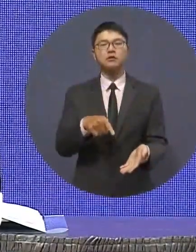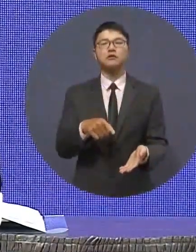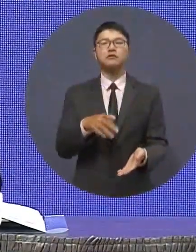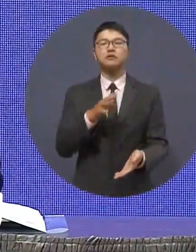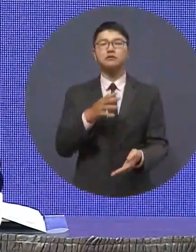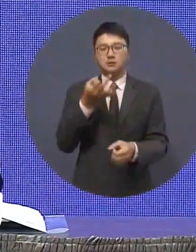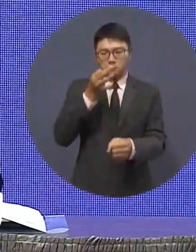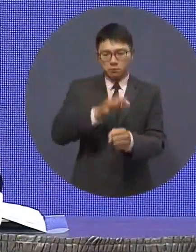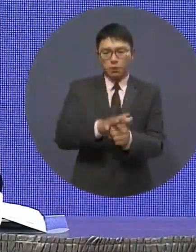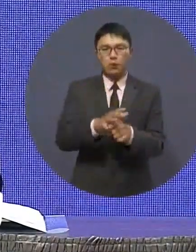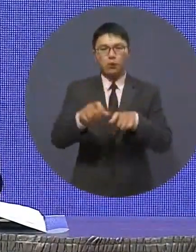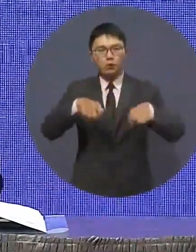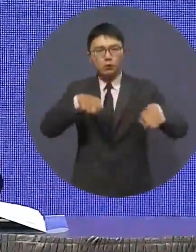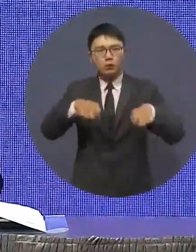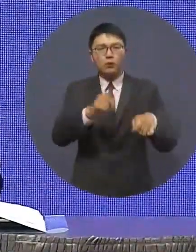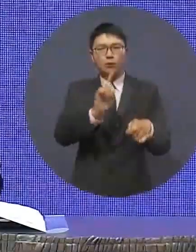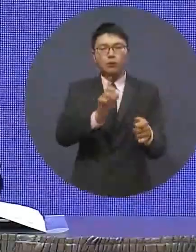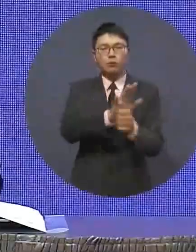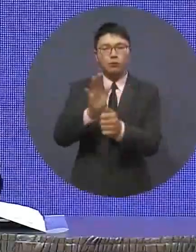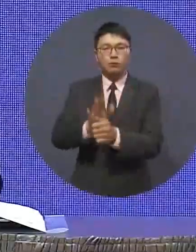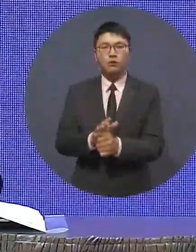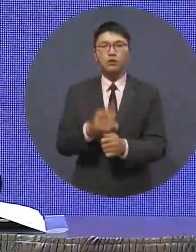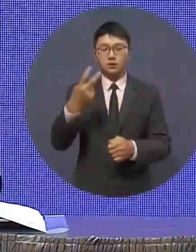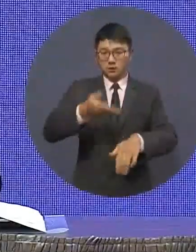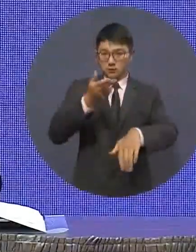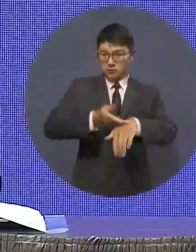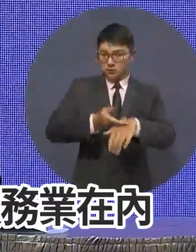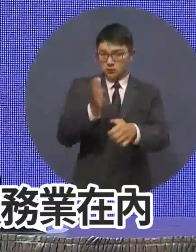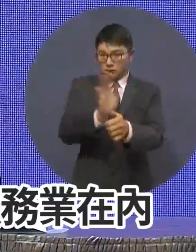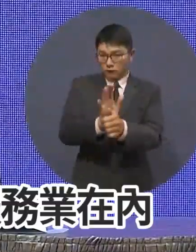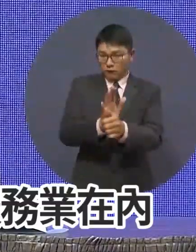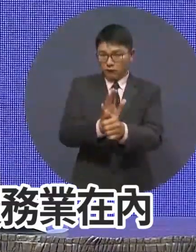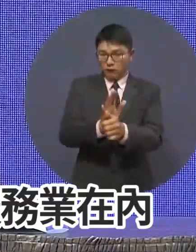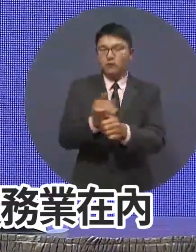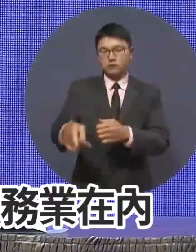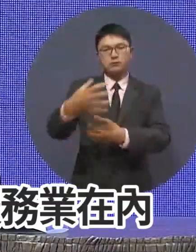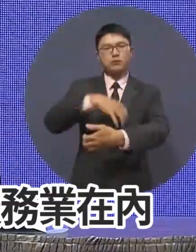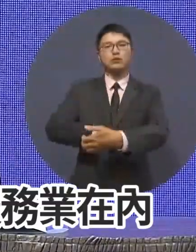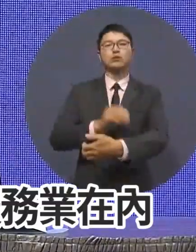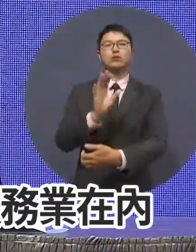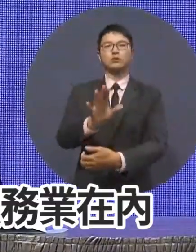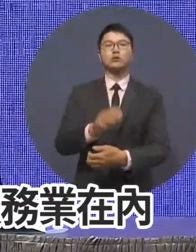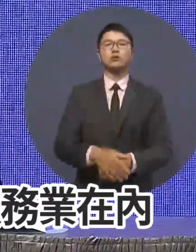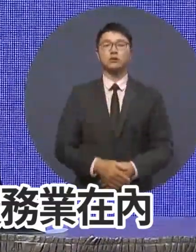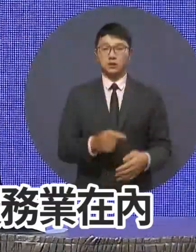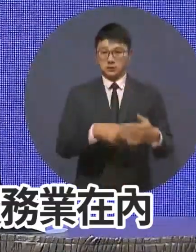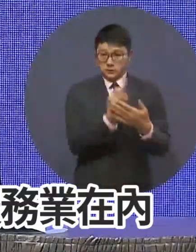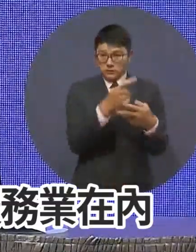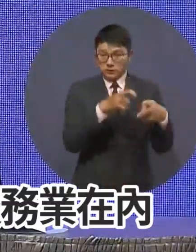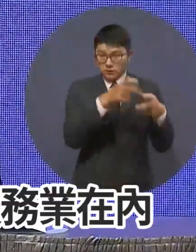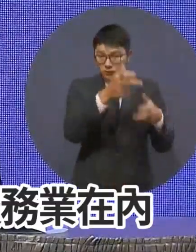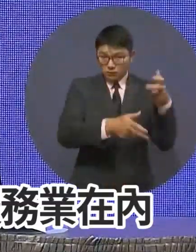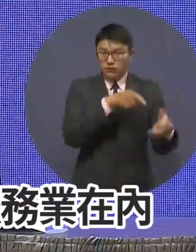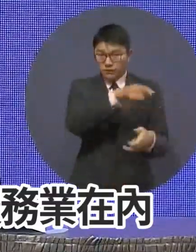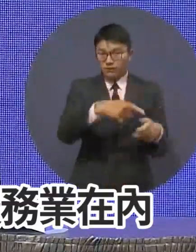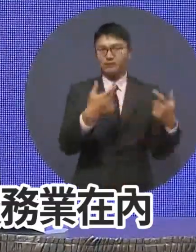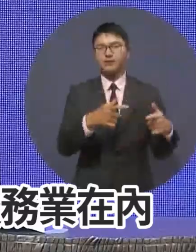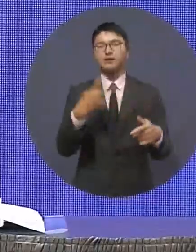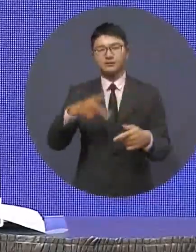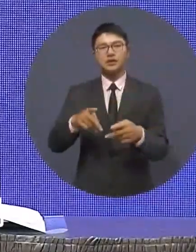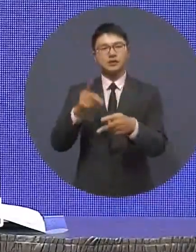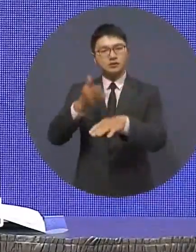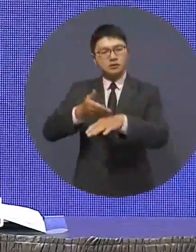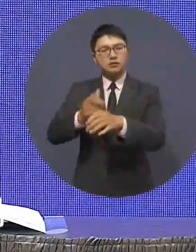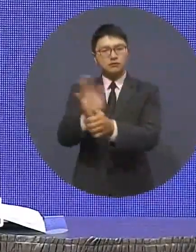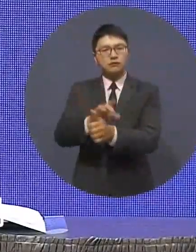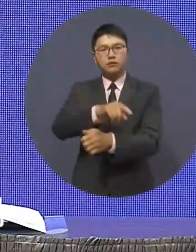薪资补贴等等相关的辅助，还包含技术服务业在内，然后就不单是有工厂登记的，包含技术服务业在内。那